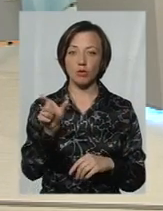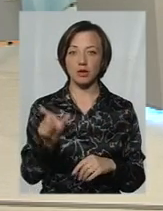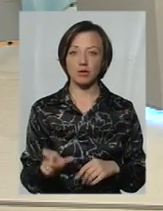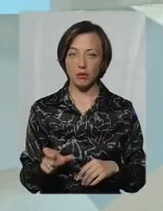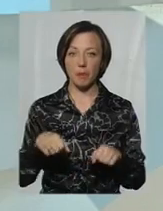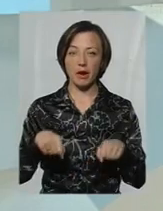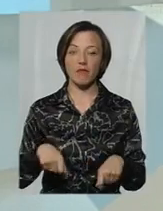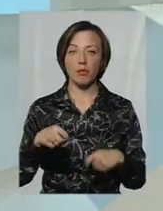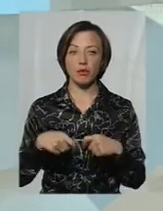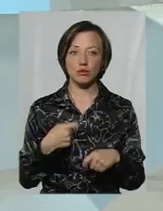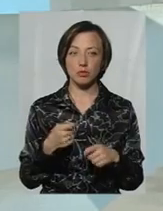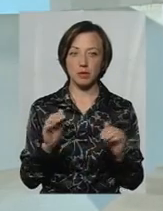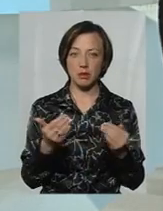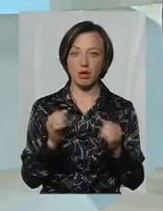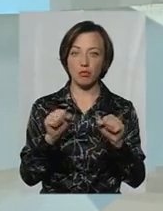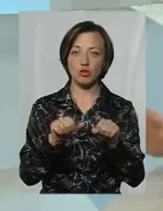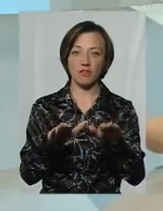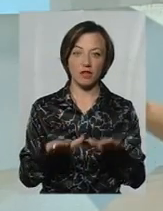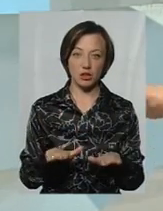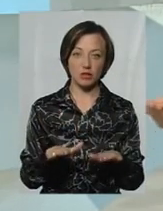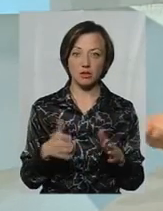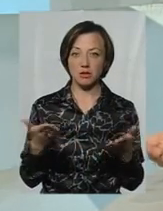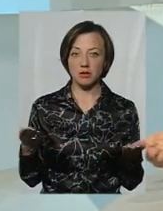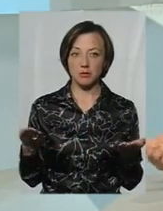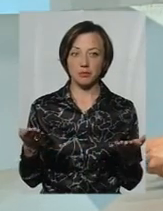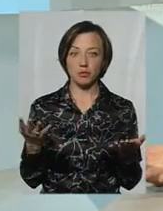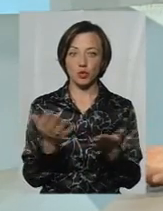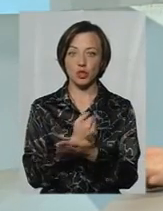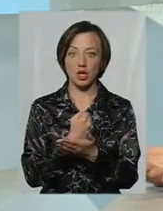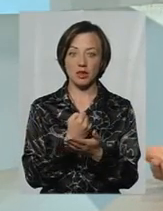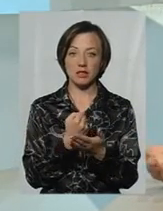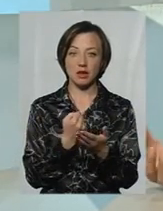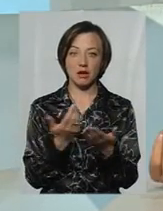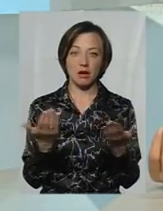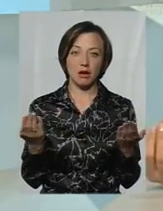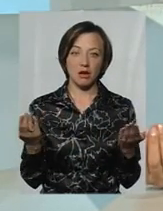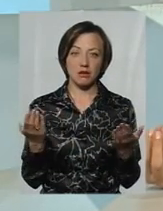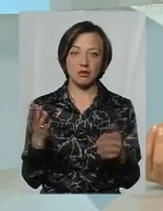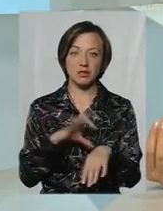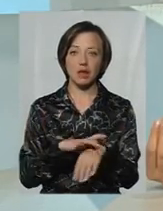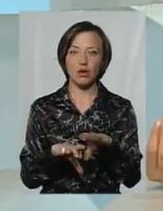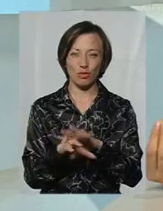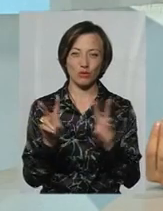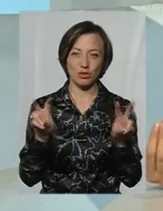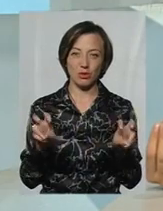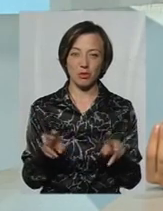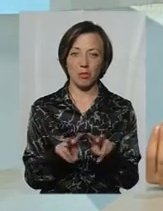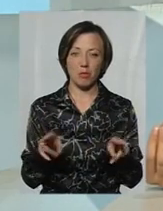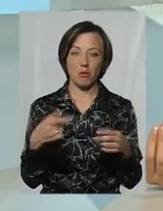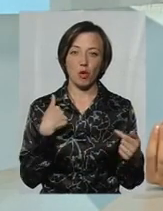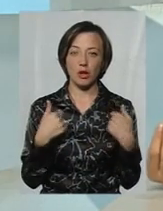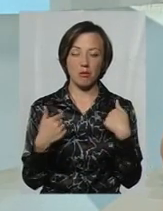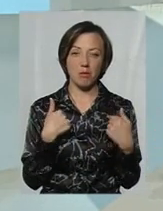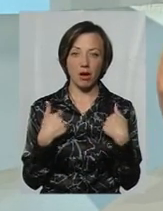права якого порушені, мінімально їх можна вирішити, він виходить заручником, і він наче потерпає,